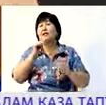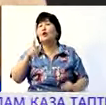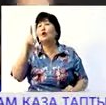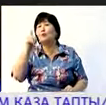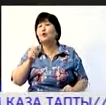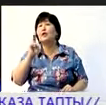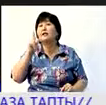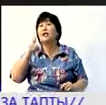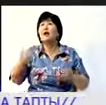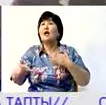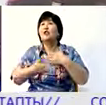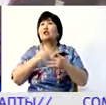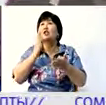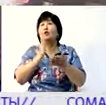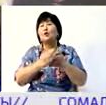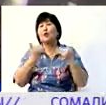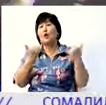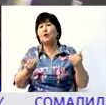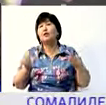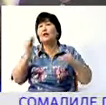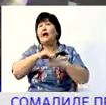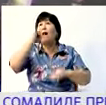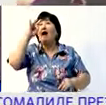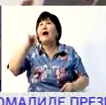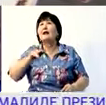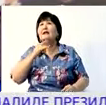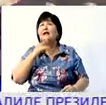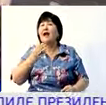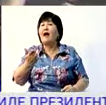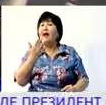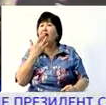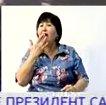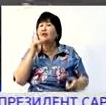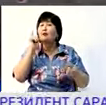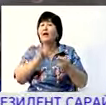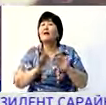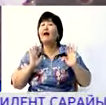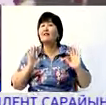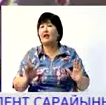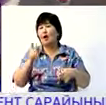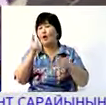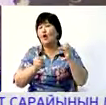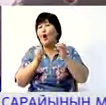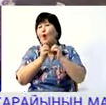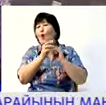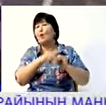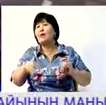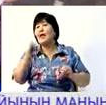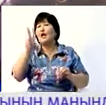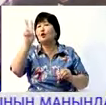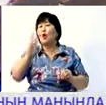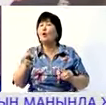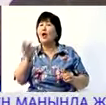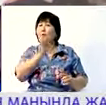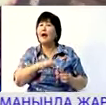8100 килограммға жеткізетін болсақ, қосымша Қазақстанға экспорт арқылы тек қана сүттен 10 миллиард доллар